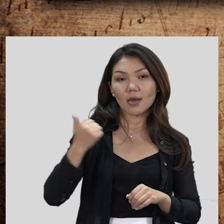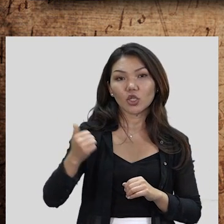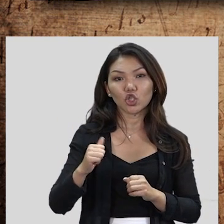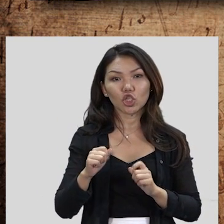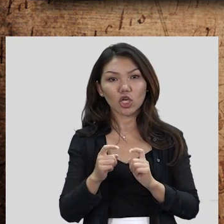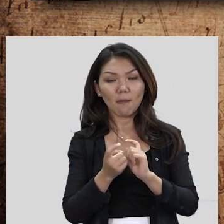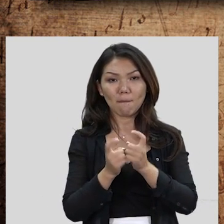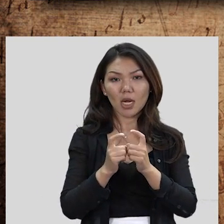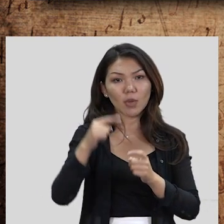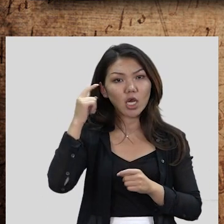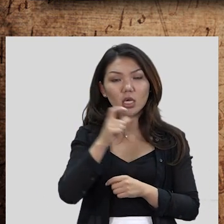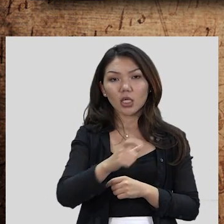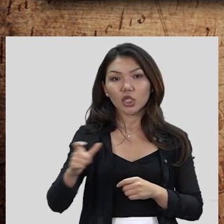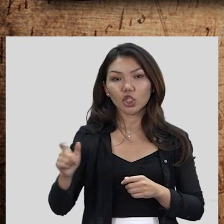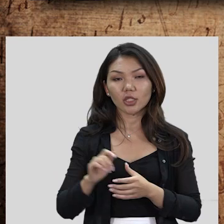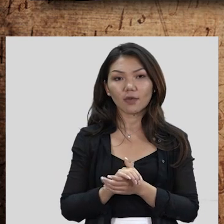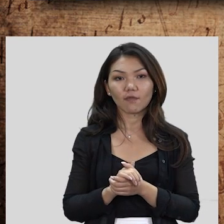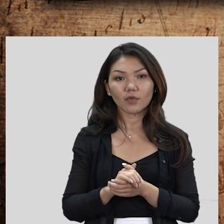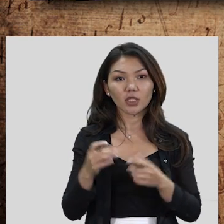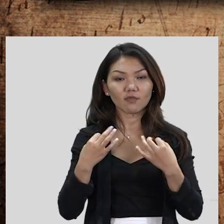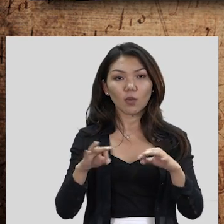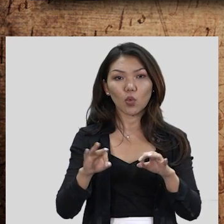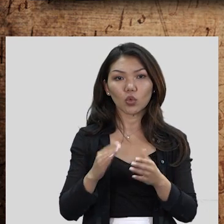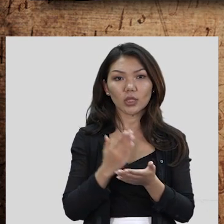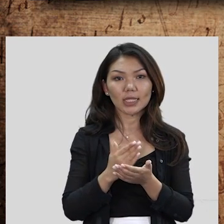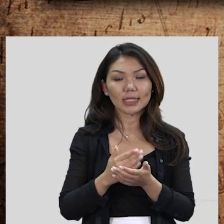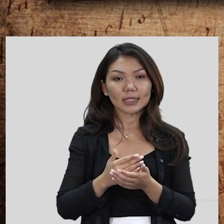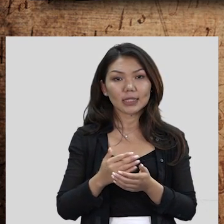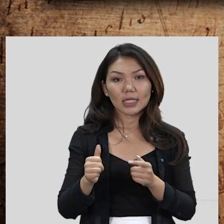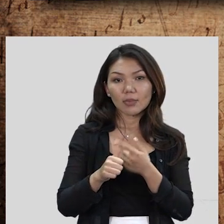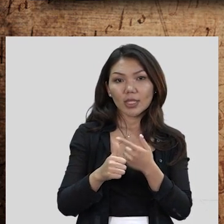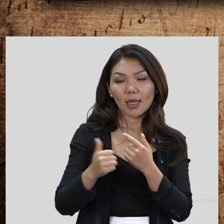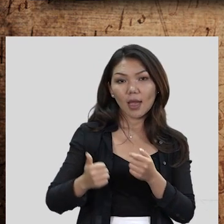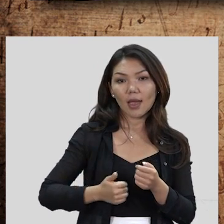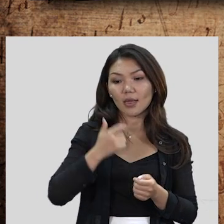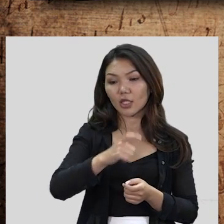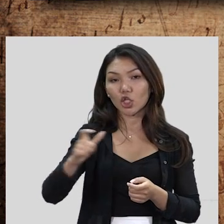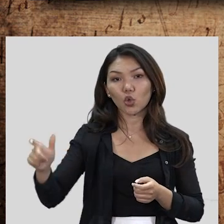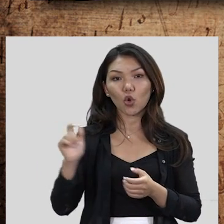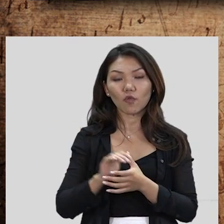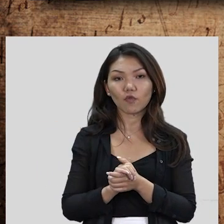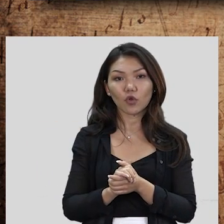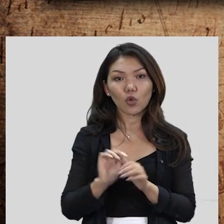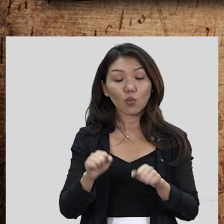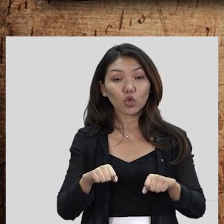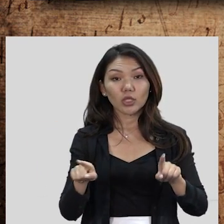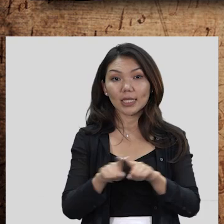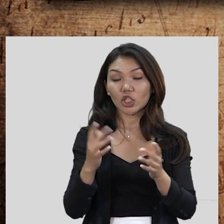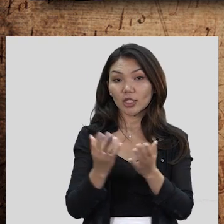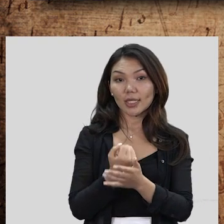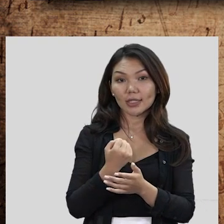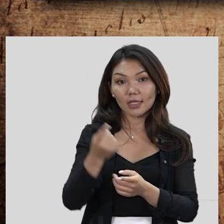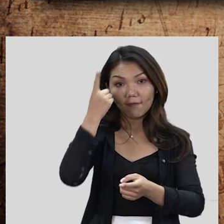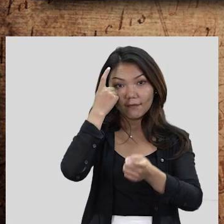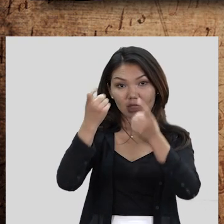свободу них упоминается именно кыргызские предводителей кроме этого ценные среднего историк орбиз можно найти в сообщениях